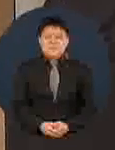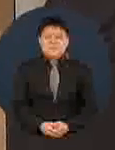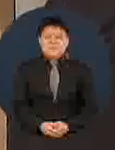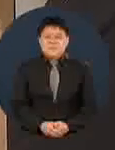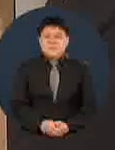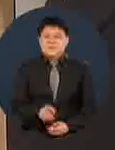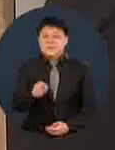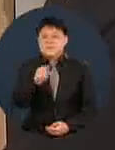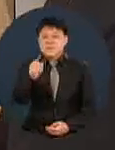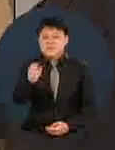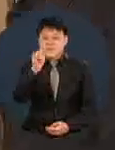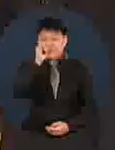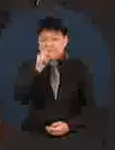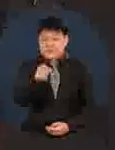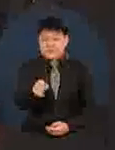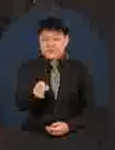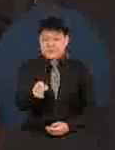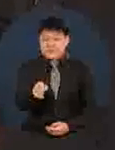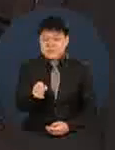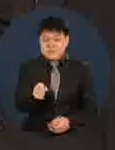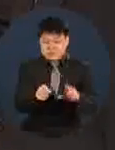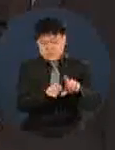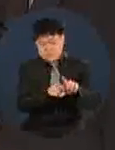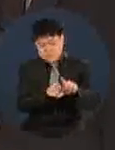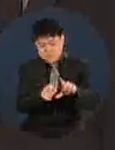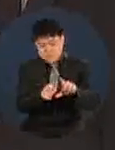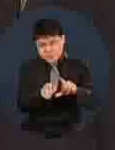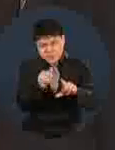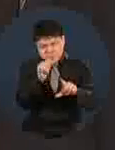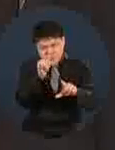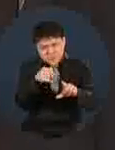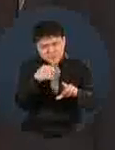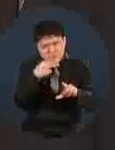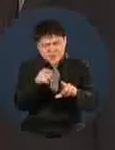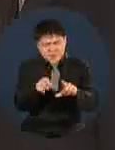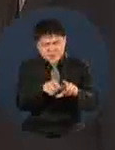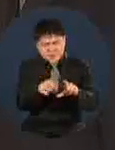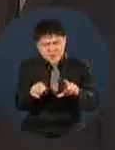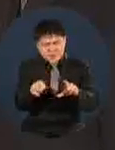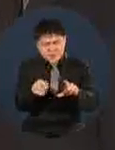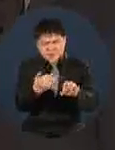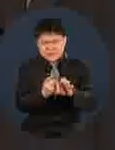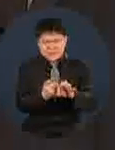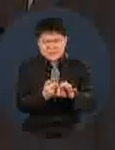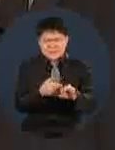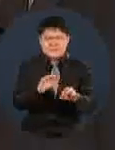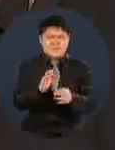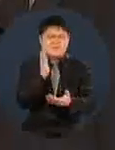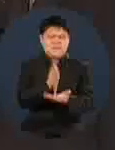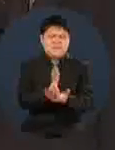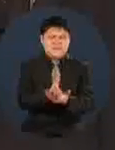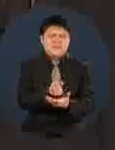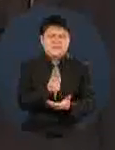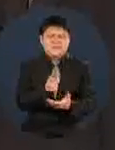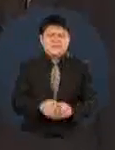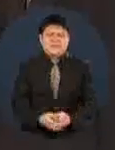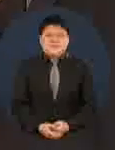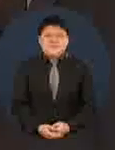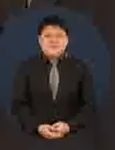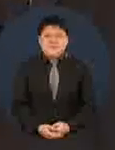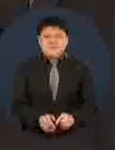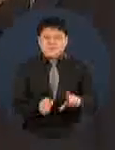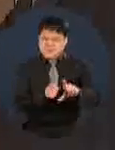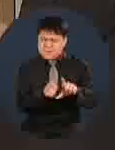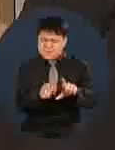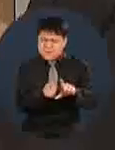좋죠. 그 의미는 이제 여기 끼우자는 노림이 있는데 되도록이면 이 끼우는 노림은 안 갖는 게 거의 정수가 되겠습니다. 네. 이